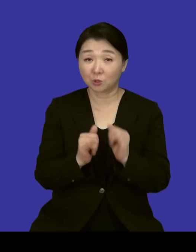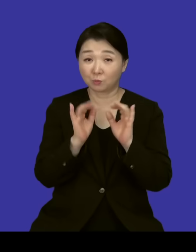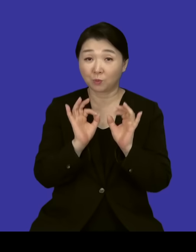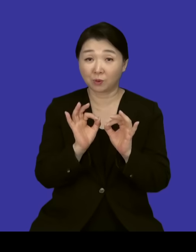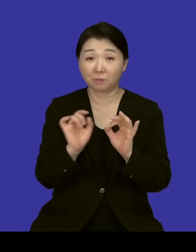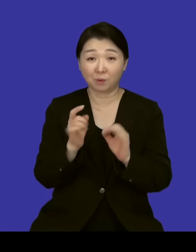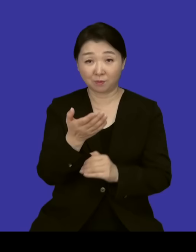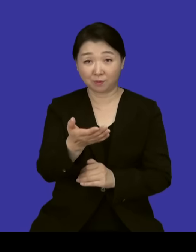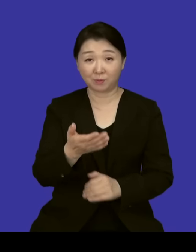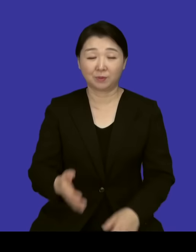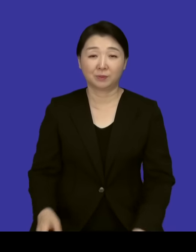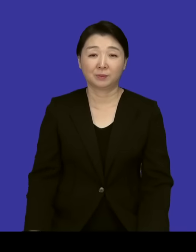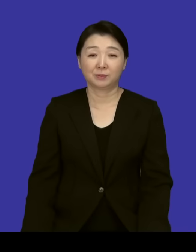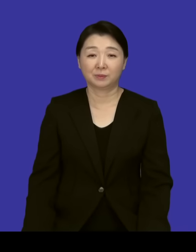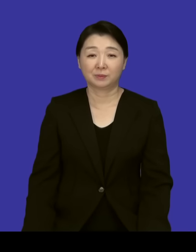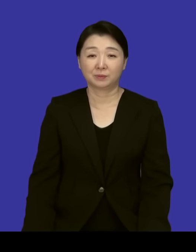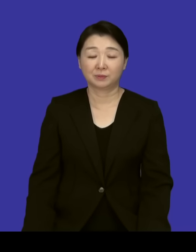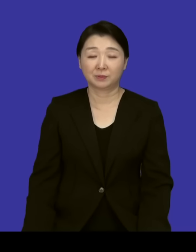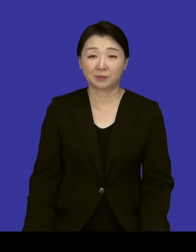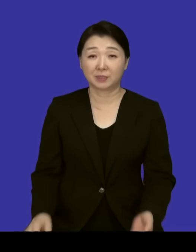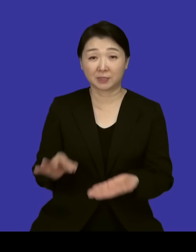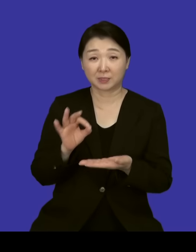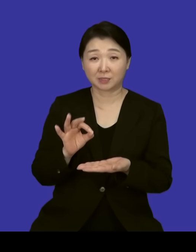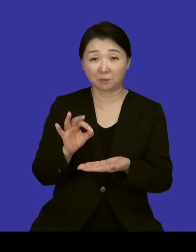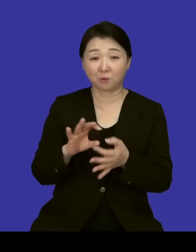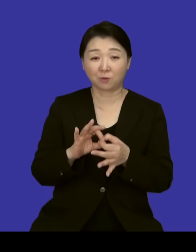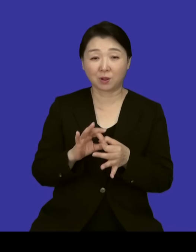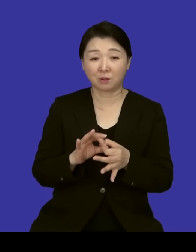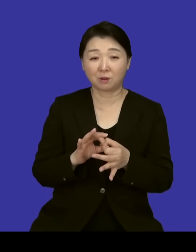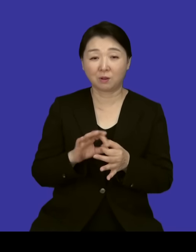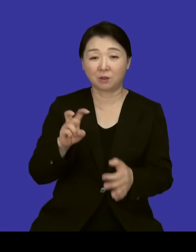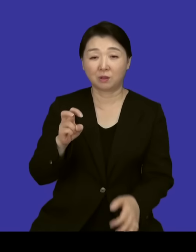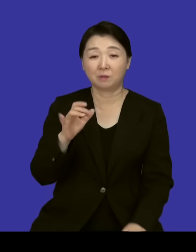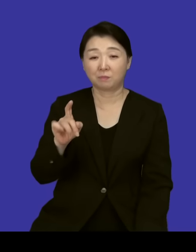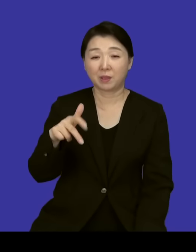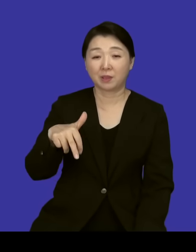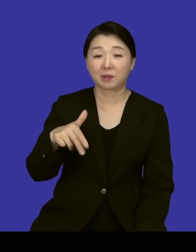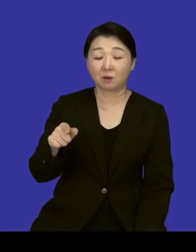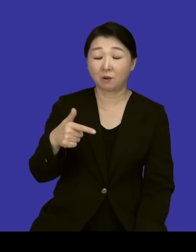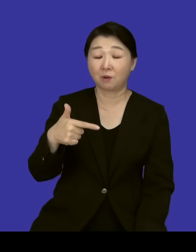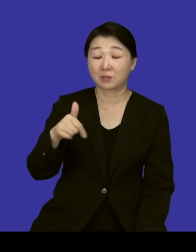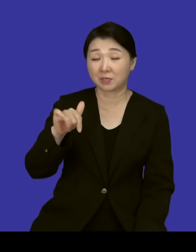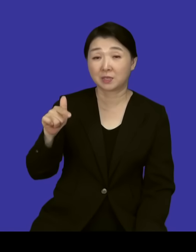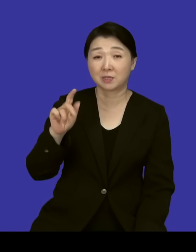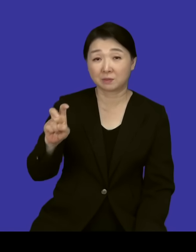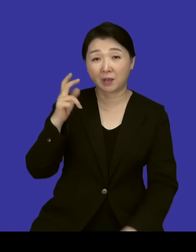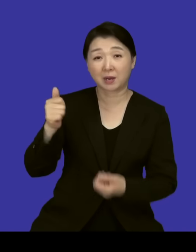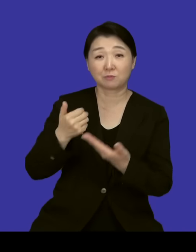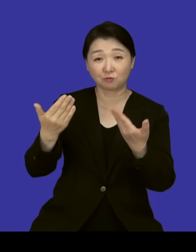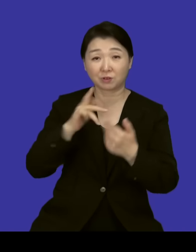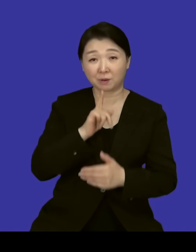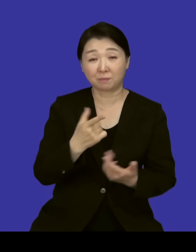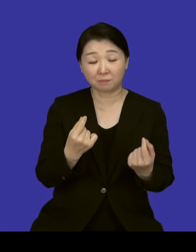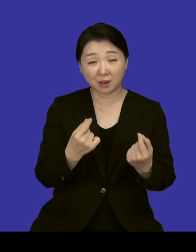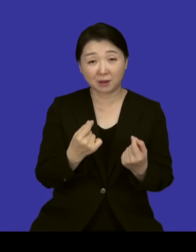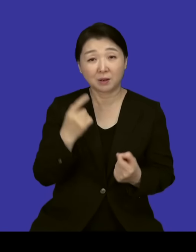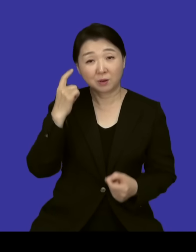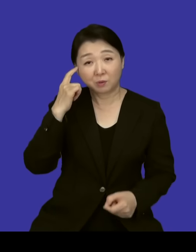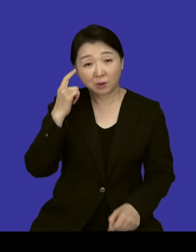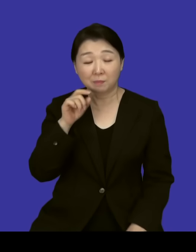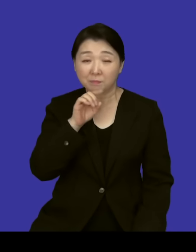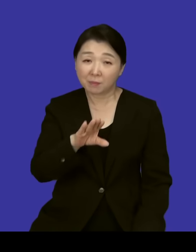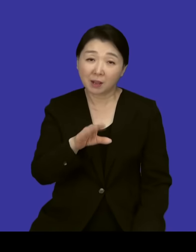우리 대표님은 이 자본시장의 이 모든 메커니즘도 하나님이 주신 메커니즘이다라고 고백을 네. 해주셨더라고요. 네. 그러니까 어떻게 보면 이렇게